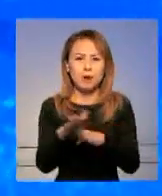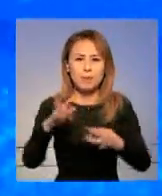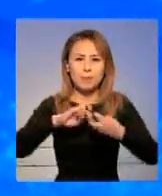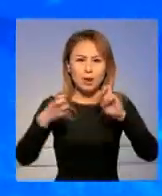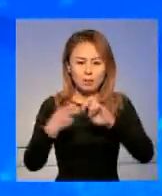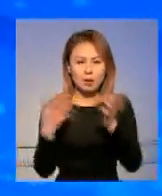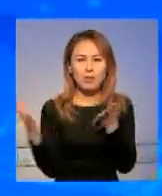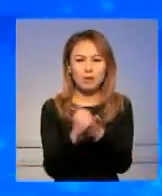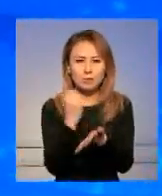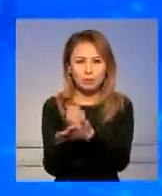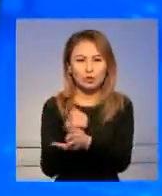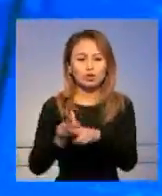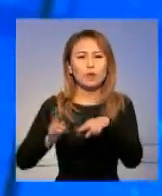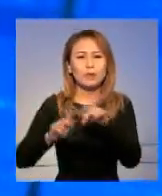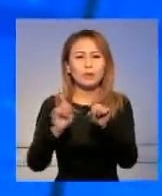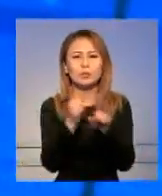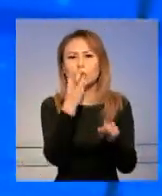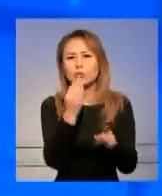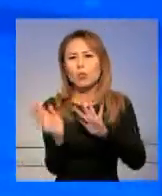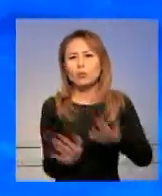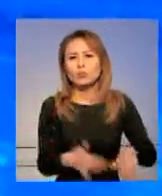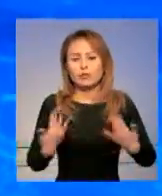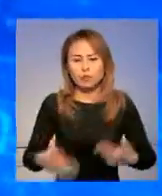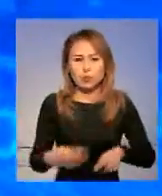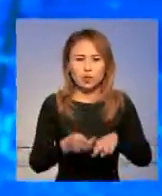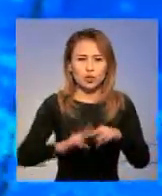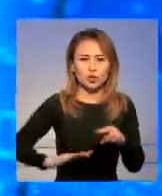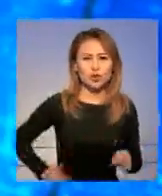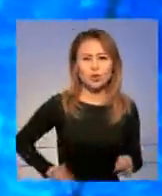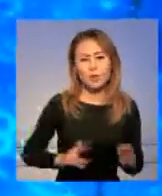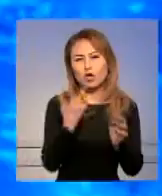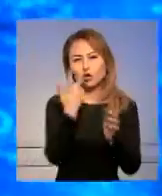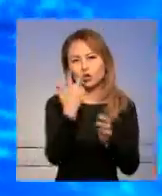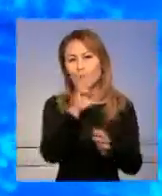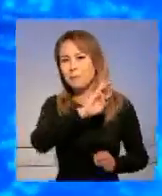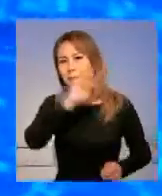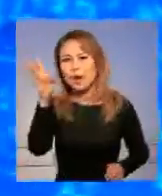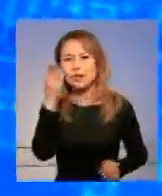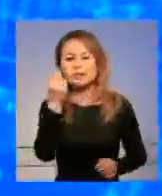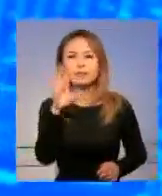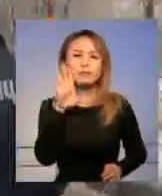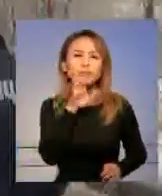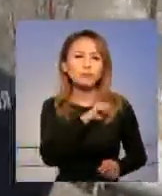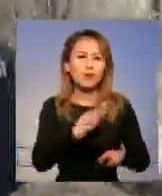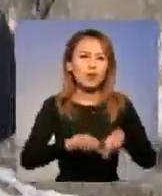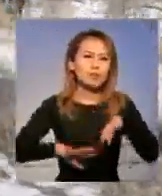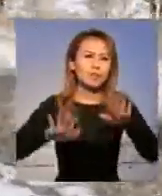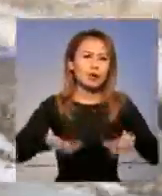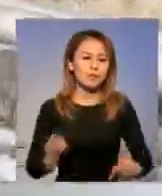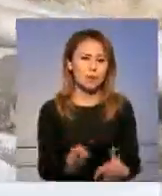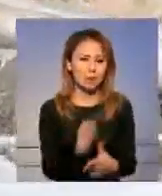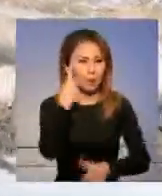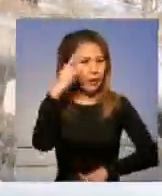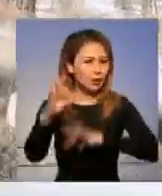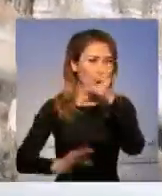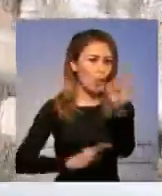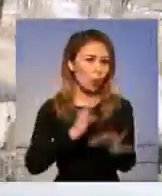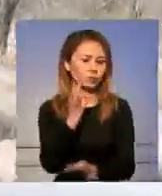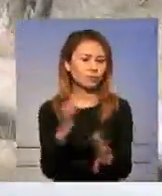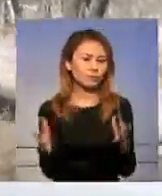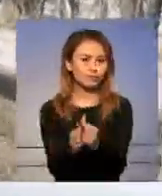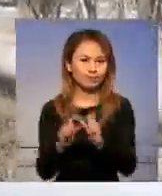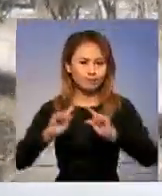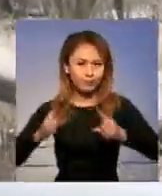Мәселен, осыдан бірнеше күн бұрын облыс орталығындағы жеке мекеменің 3 миллион теңгесін жымқырып кеткен баугеспелер бір тәуліктің ішінде қолға